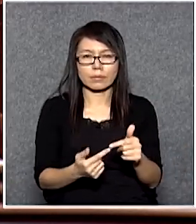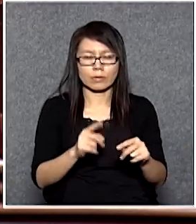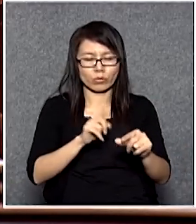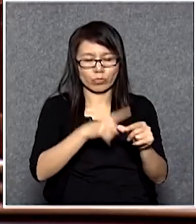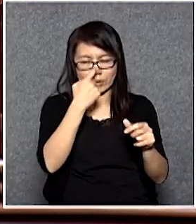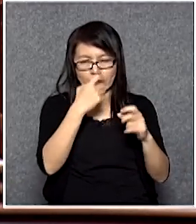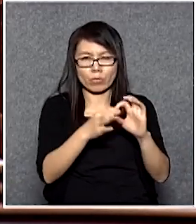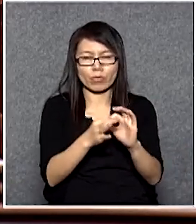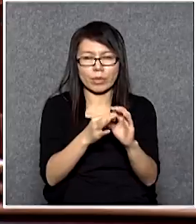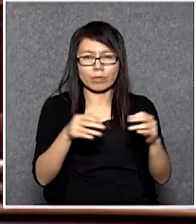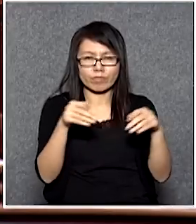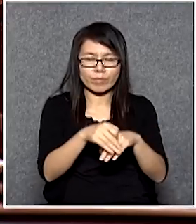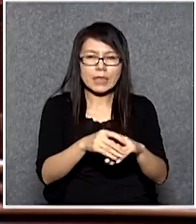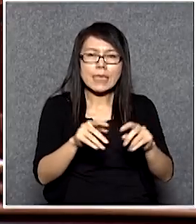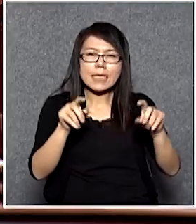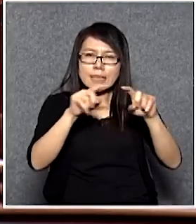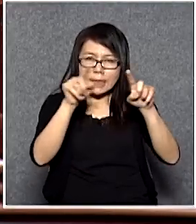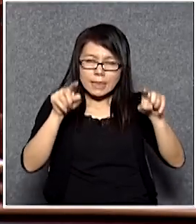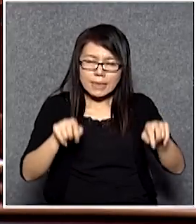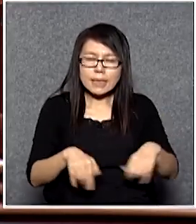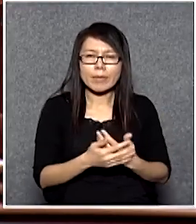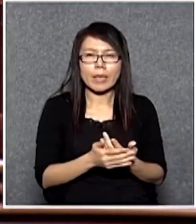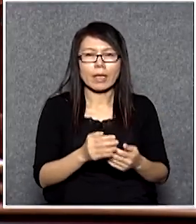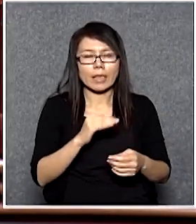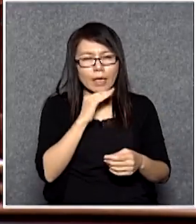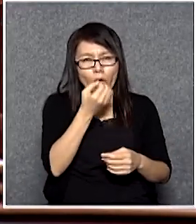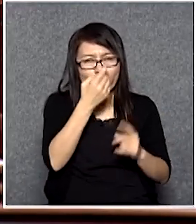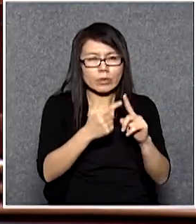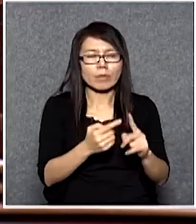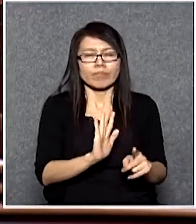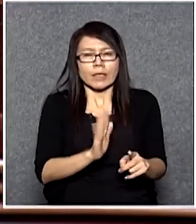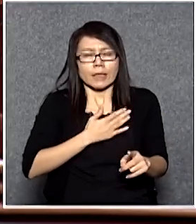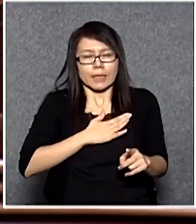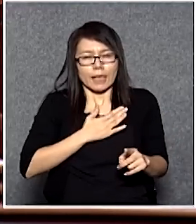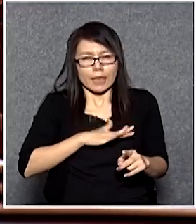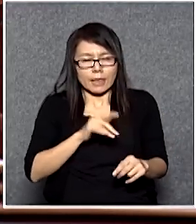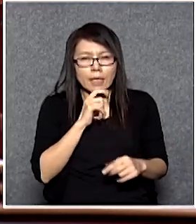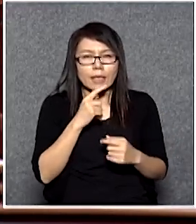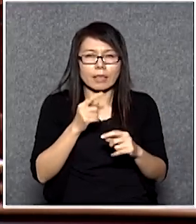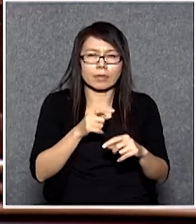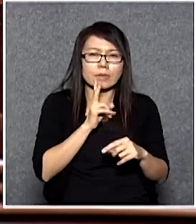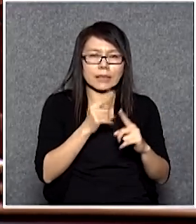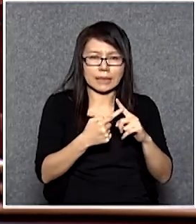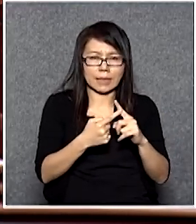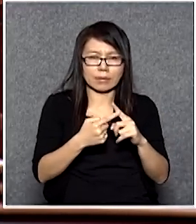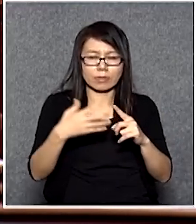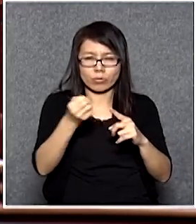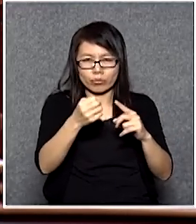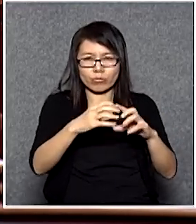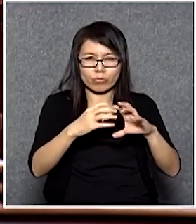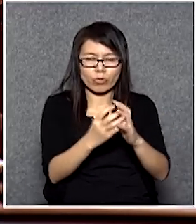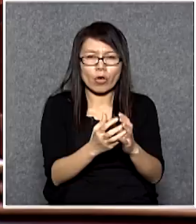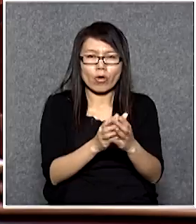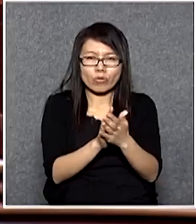明，让我们不需要担忧这个行使人民民主专政